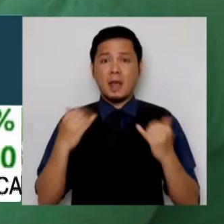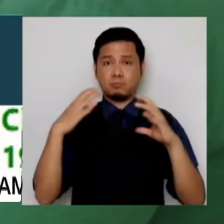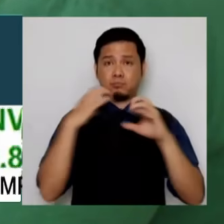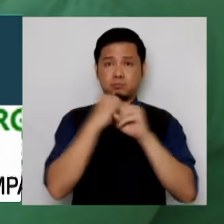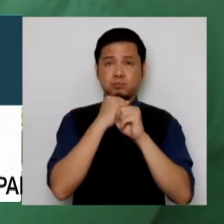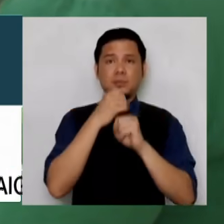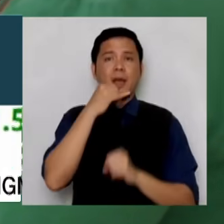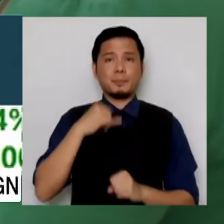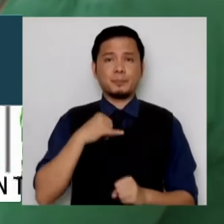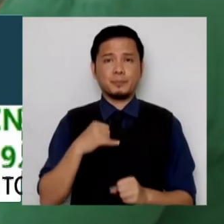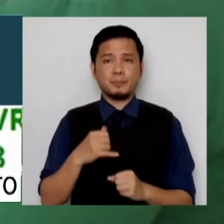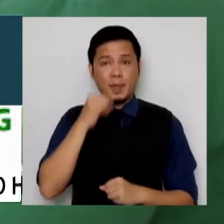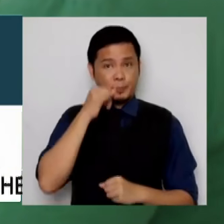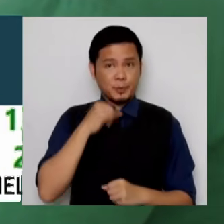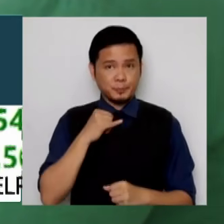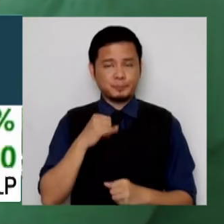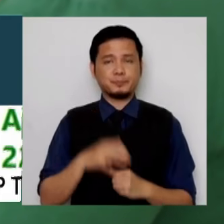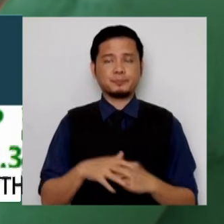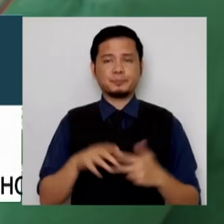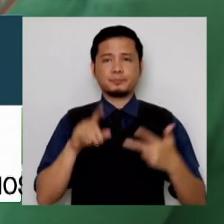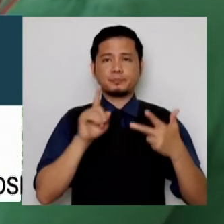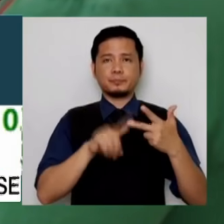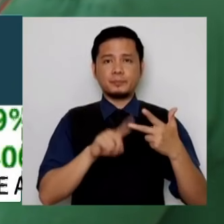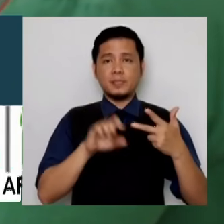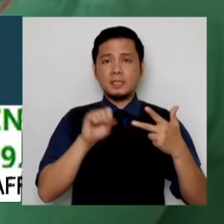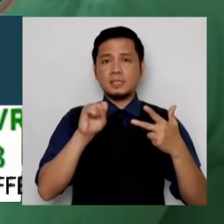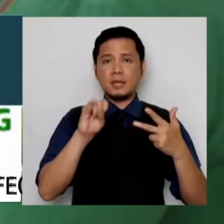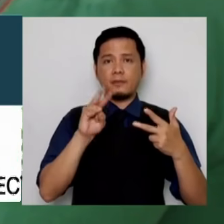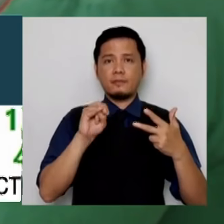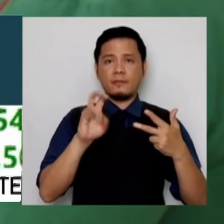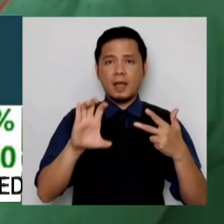kahapon. Kahapon, Sinovac, kaya naman Sinovac,